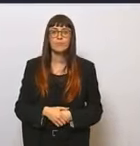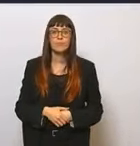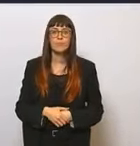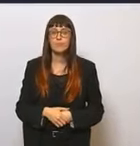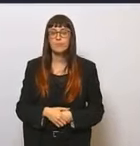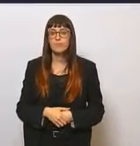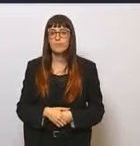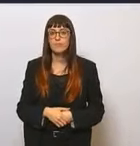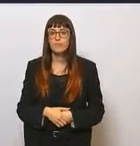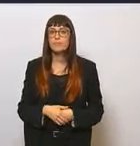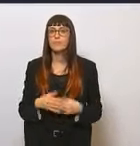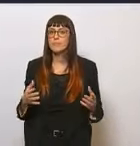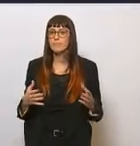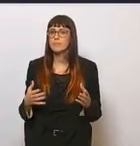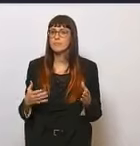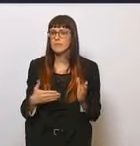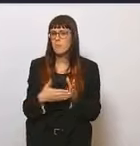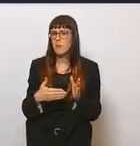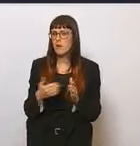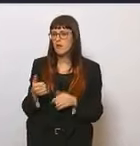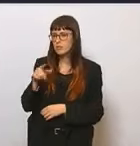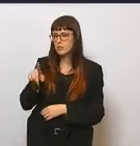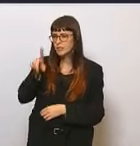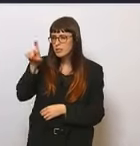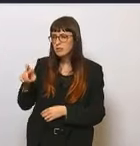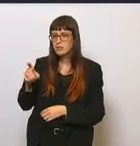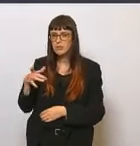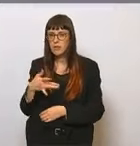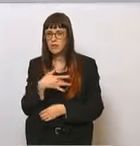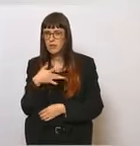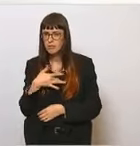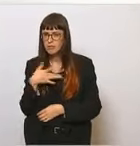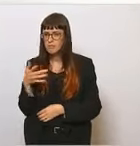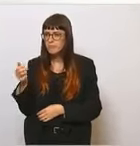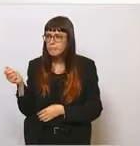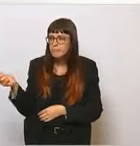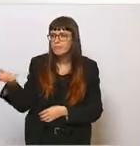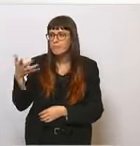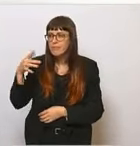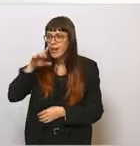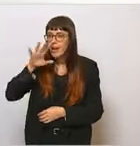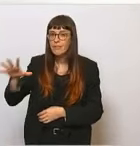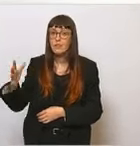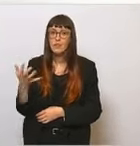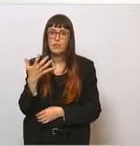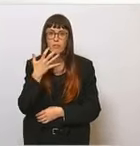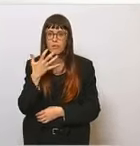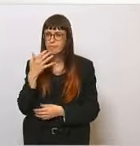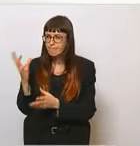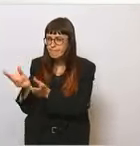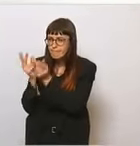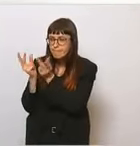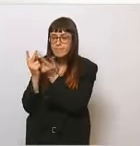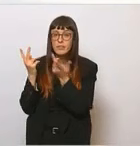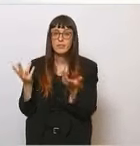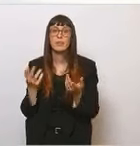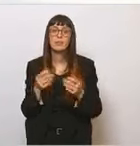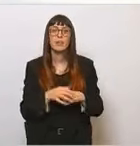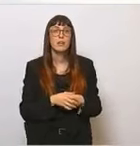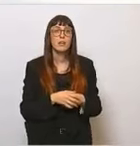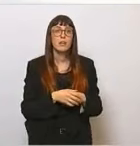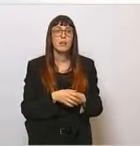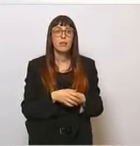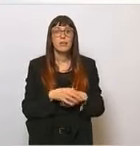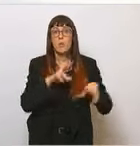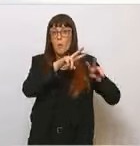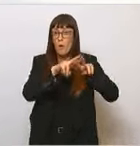importante et sur laquelle je voudrais entendre les différents intervenants, c'est les relations avec les autres régulateurs du monde entier,